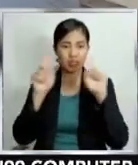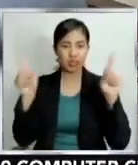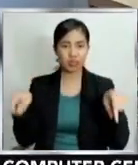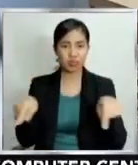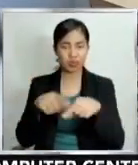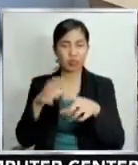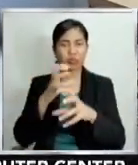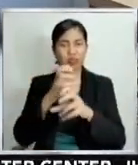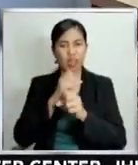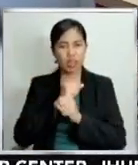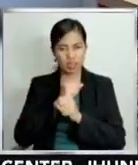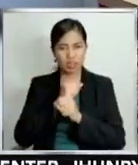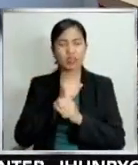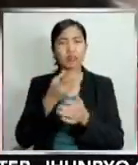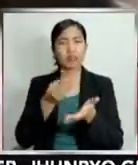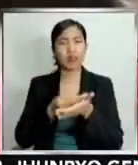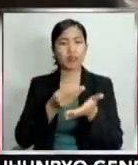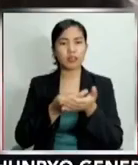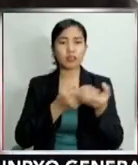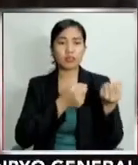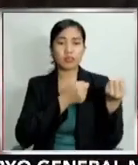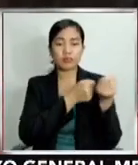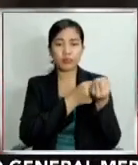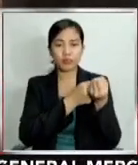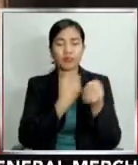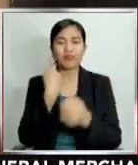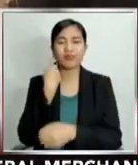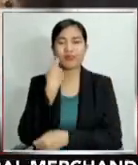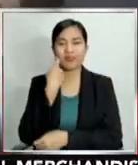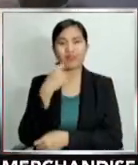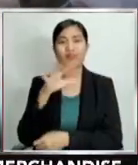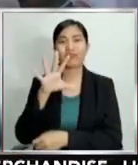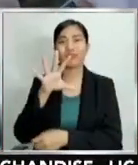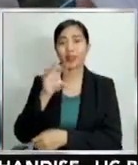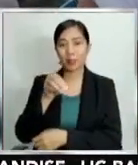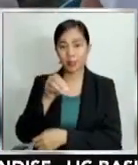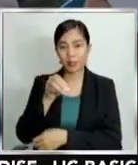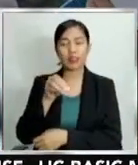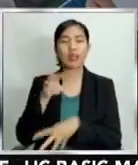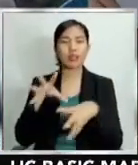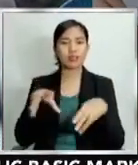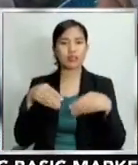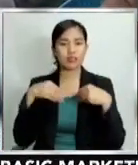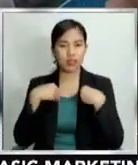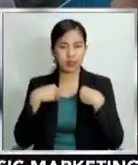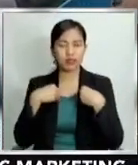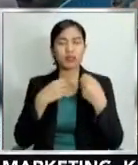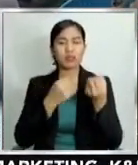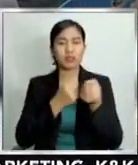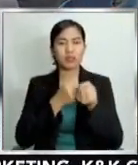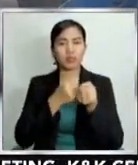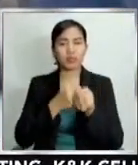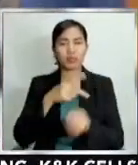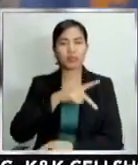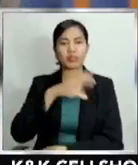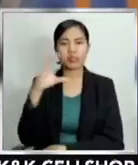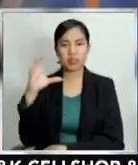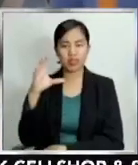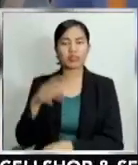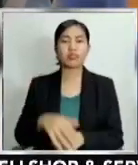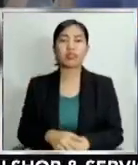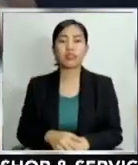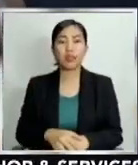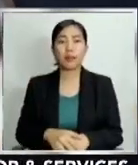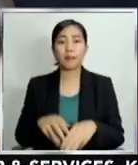assistance. Kanina, mahigit 50 ang nakatanggap ng payout sa Pasay City at humigit kumulang 100 naman sa Malabon. Mayroon